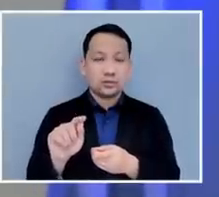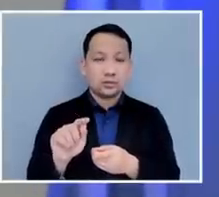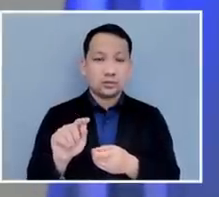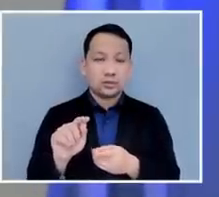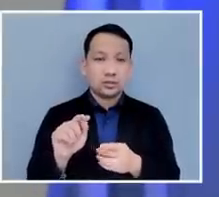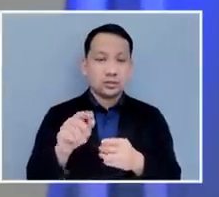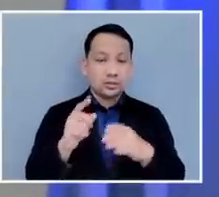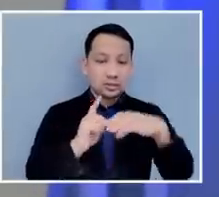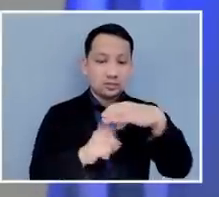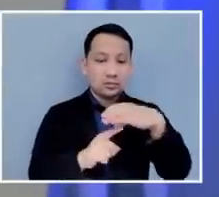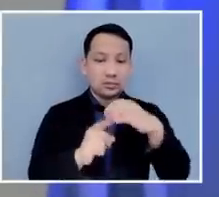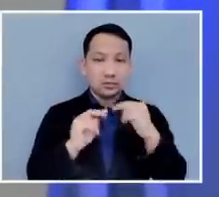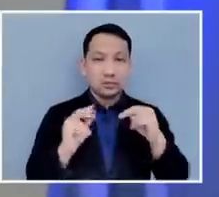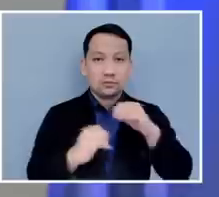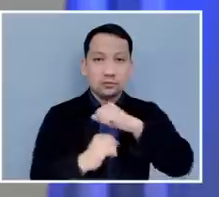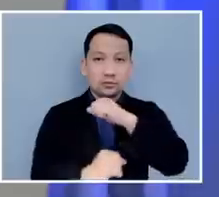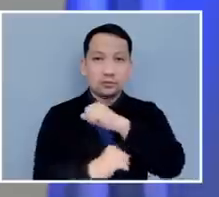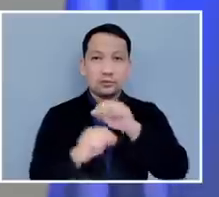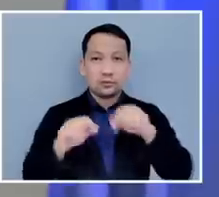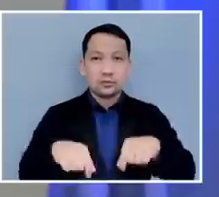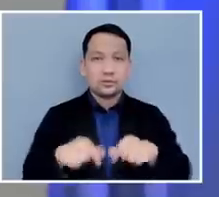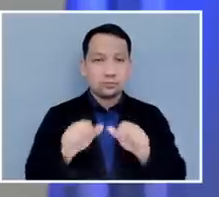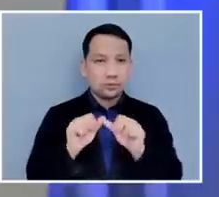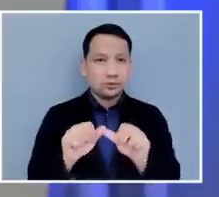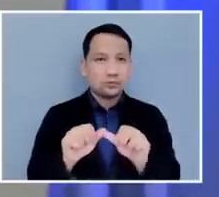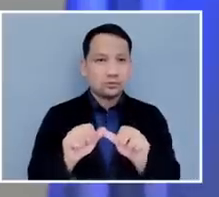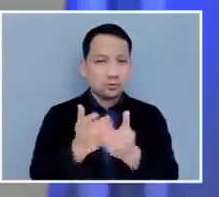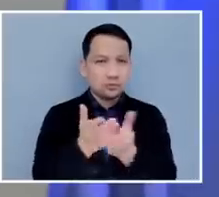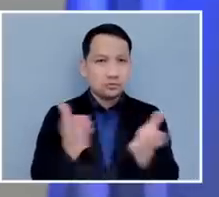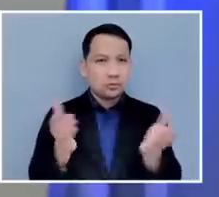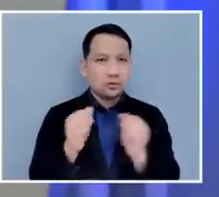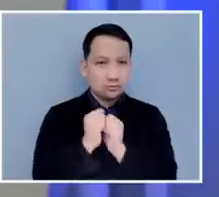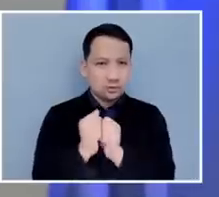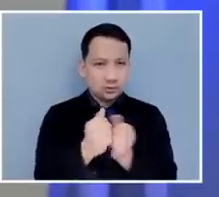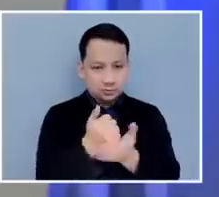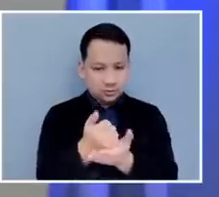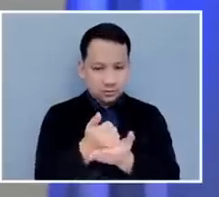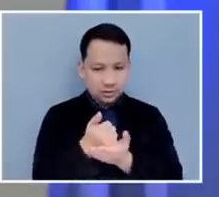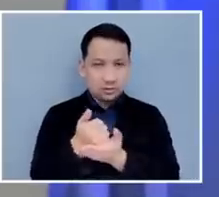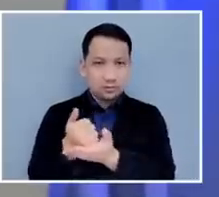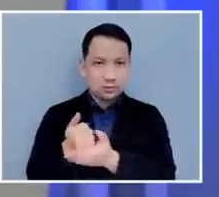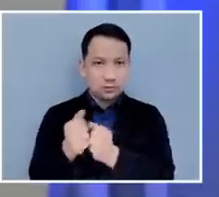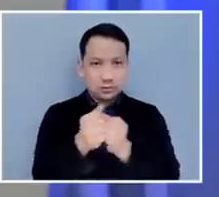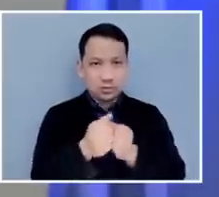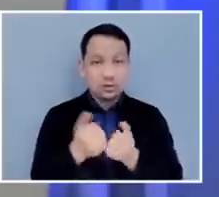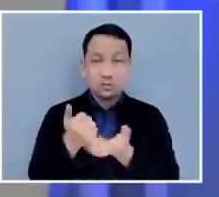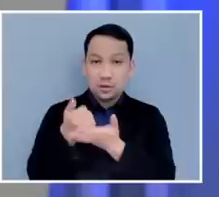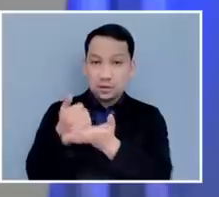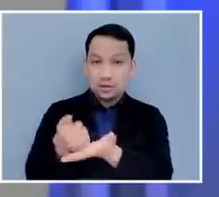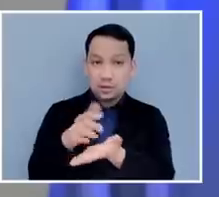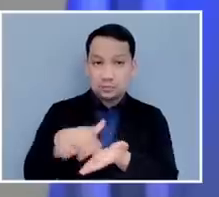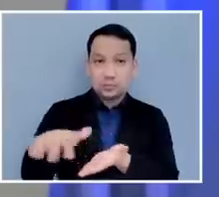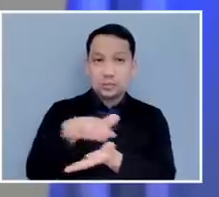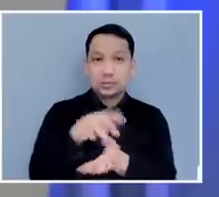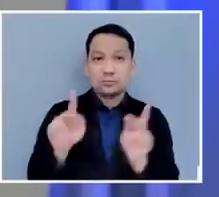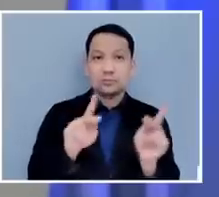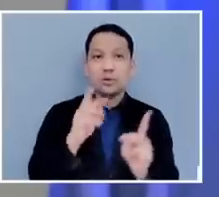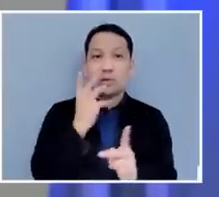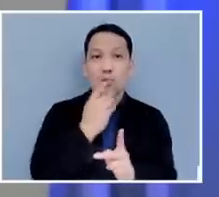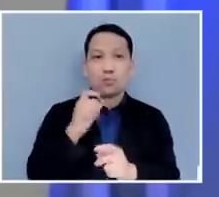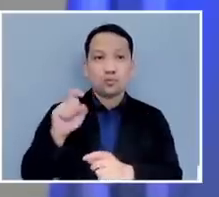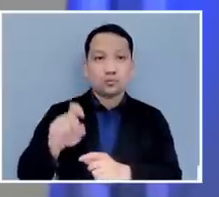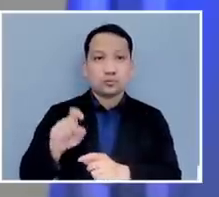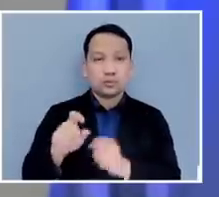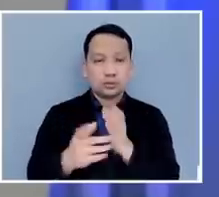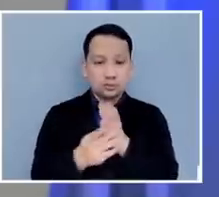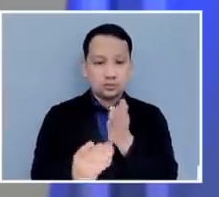ABS-CBN Foundation. Sa ating patuloy na pagdadamayan, makatutulong po tayo sa mga kababayan natin na apektado ng oil spill